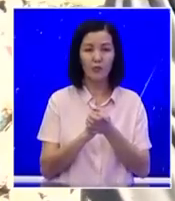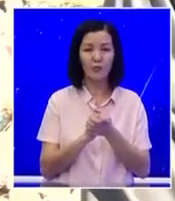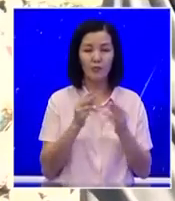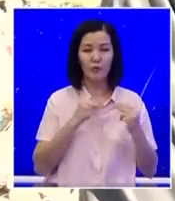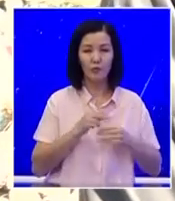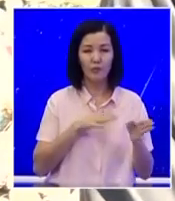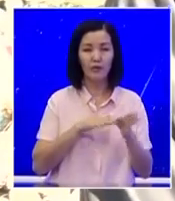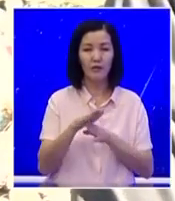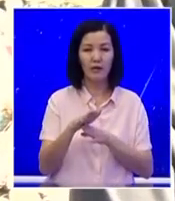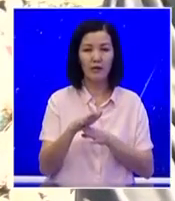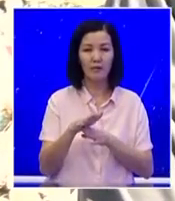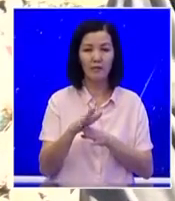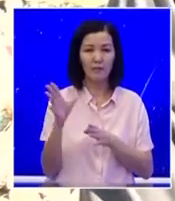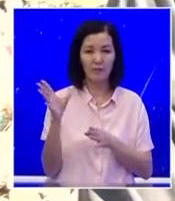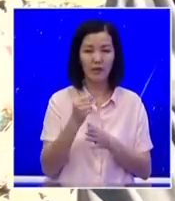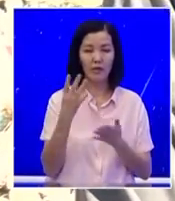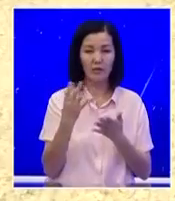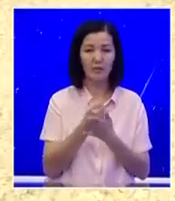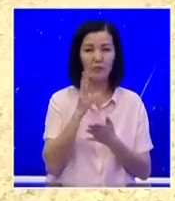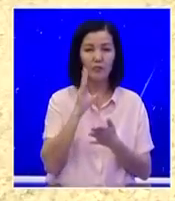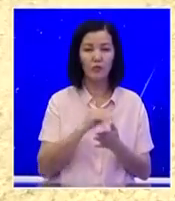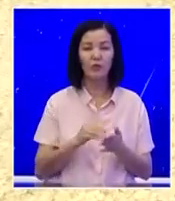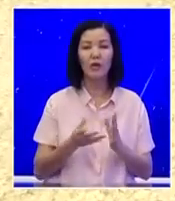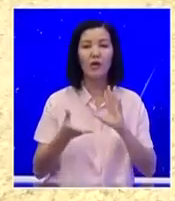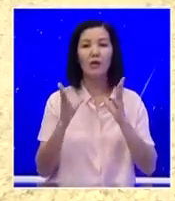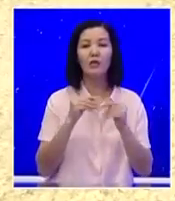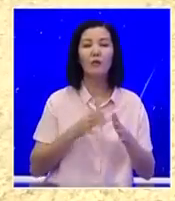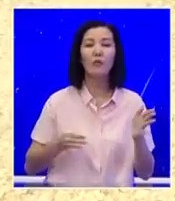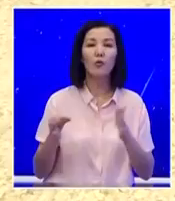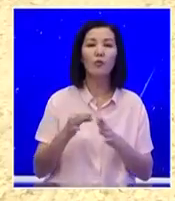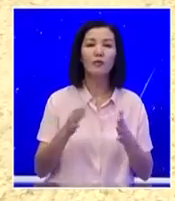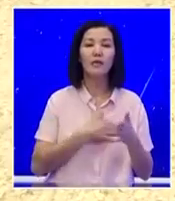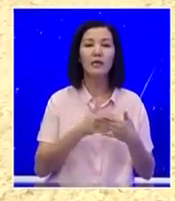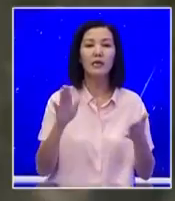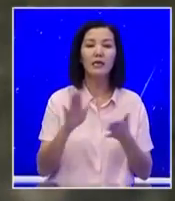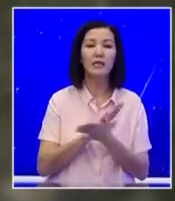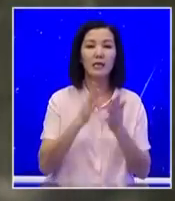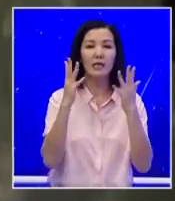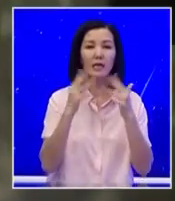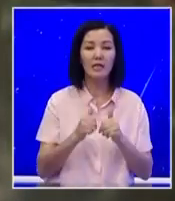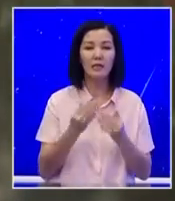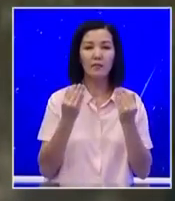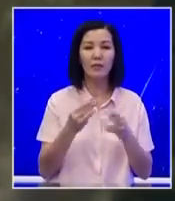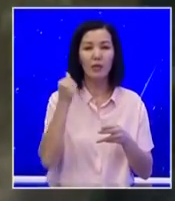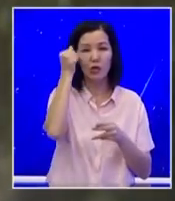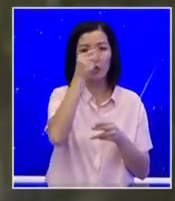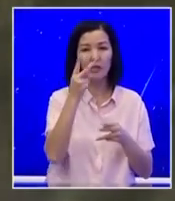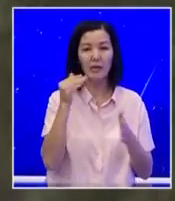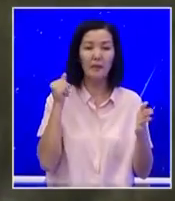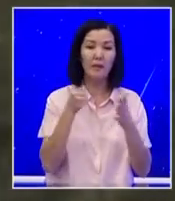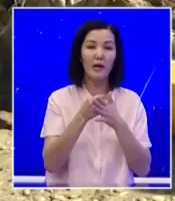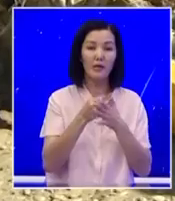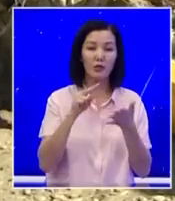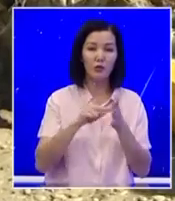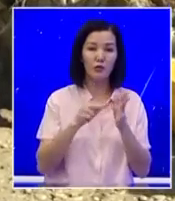істесек, біздің қолымыздан бәрі келеді деп ойлаймын. Жалпы облыстағы еріктілер жасағының санын биылғы жылы 2000-ға жеткізу